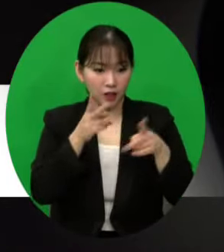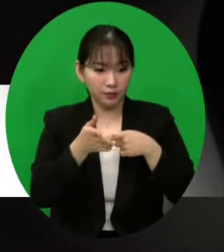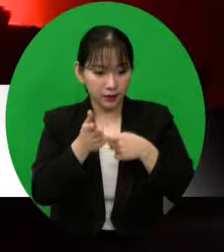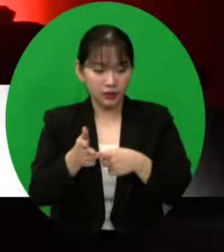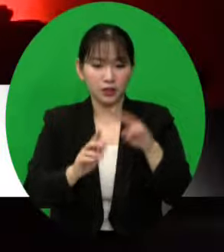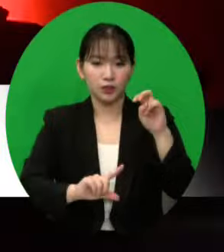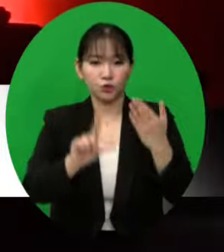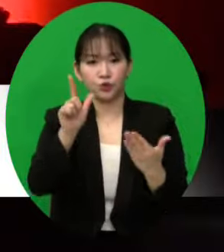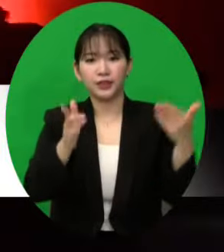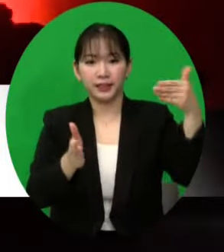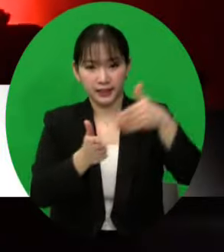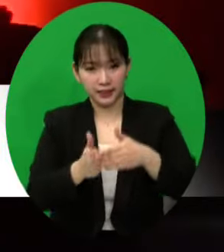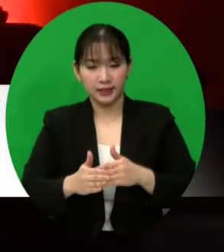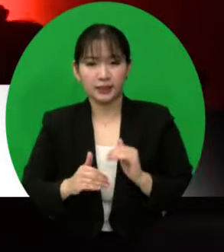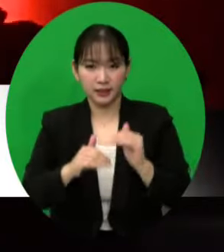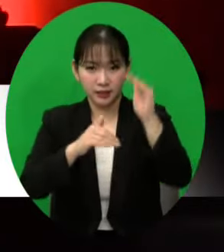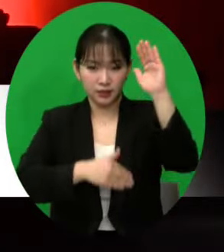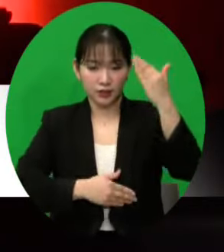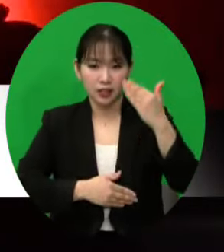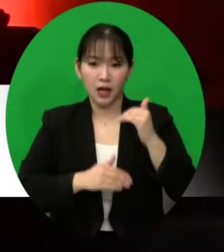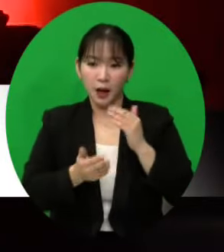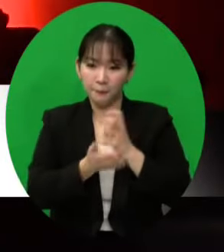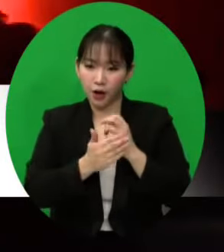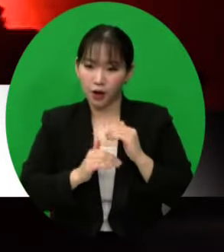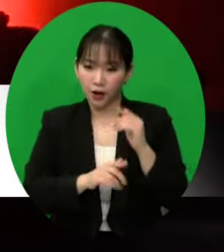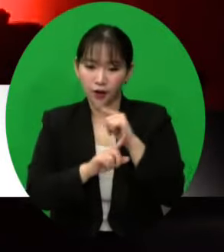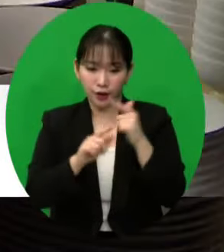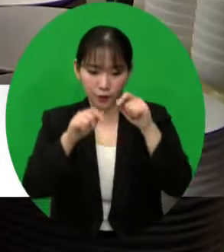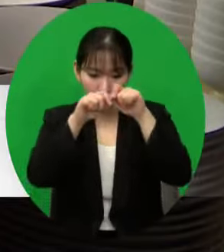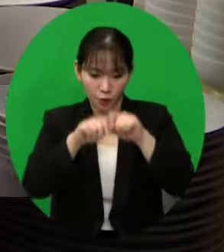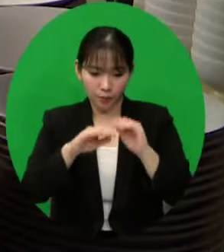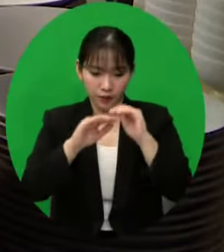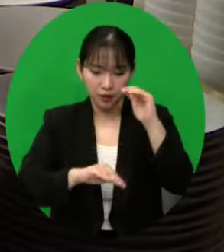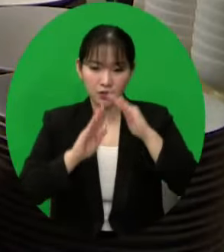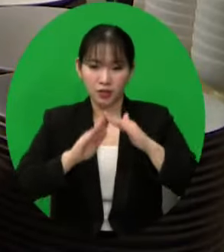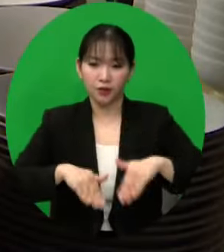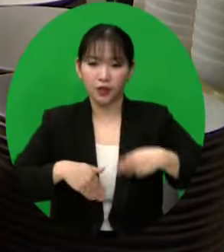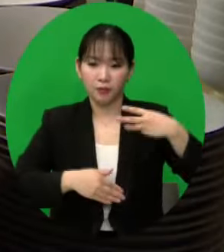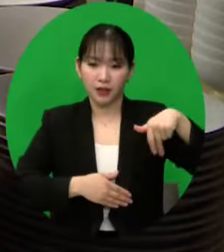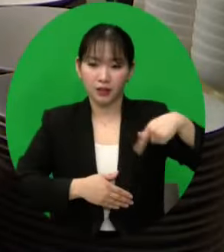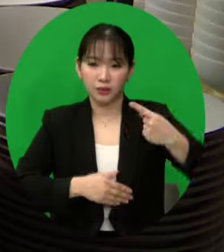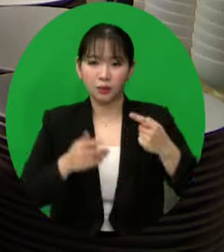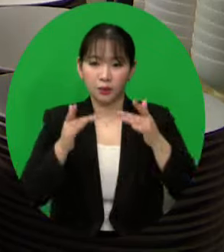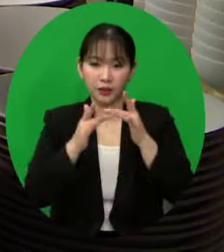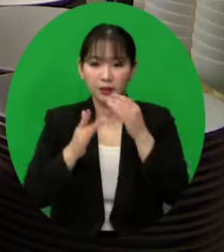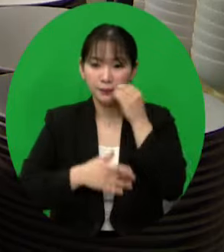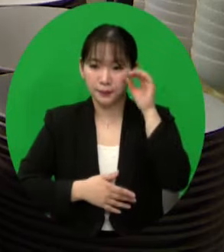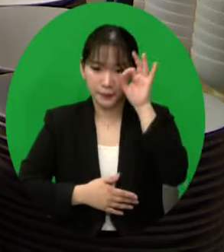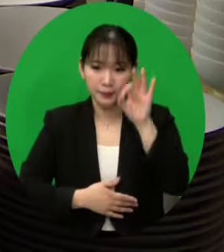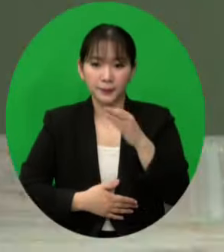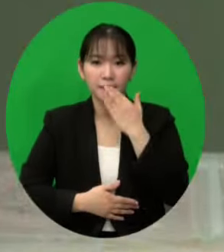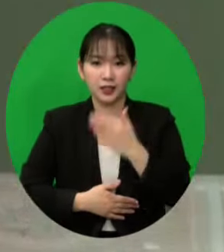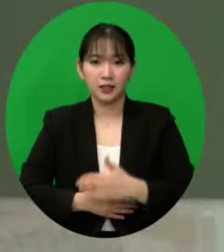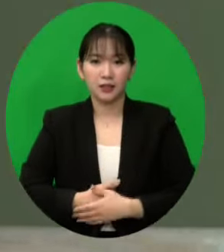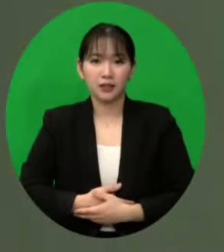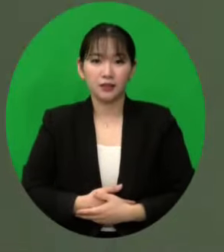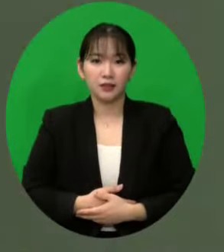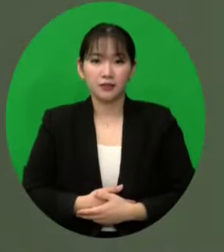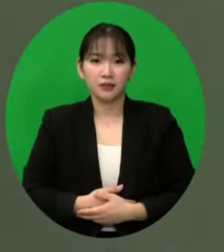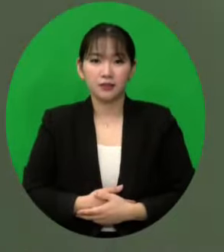오는 29일까지 진행되며 절차 등 자세한 사항은 전남 테크노파크 누리집에서 확인하실 수가 있습니다.